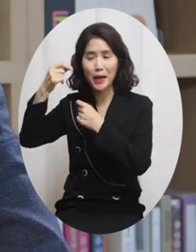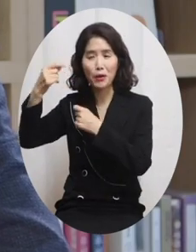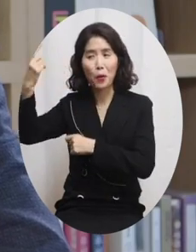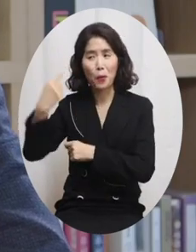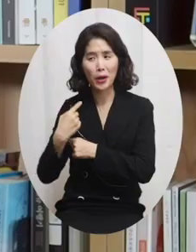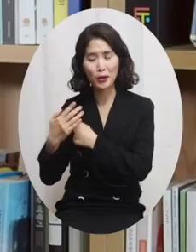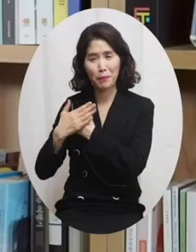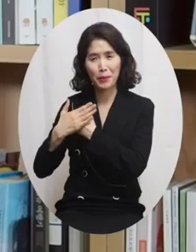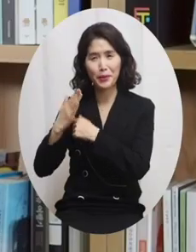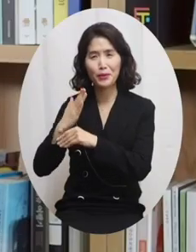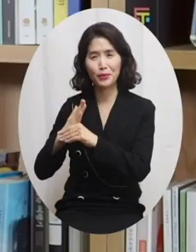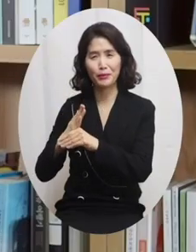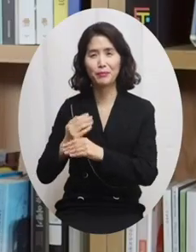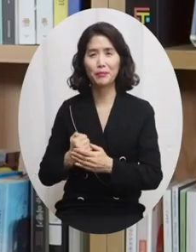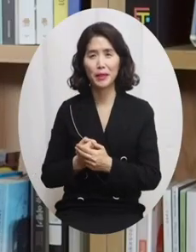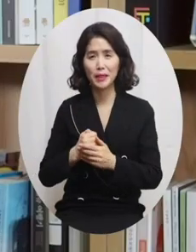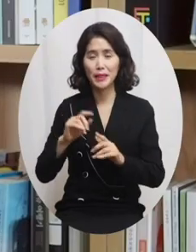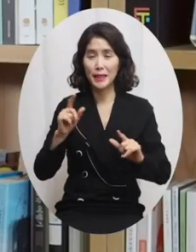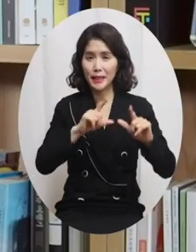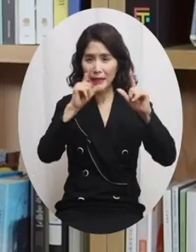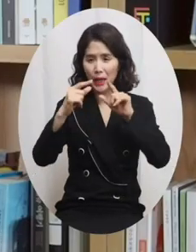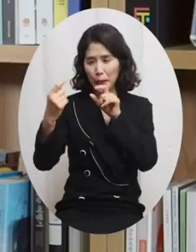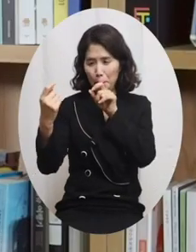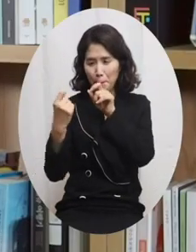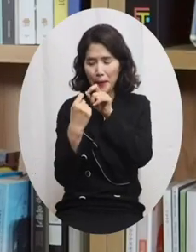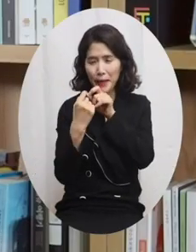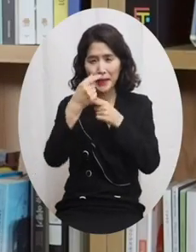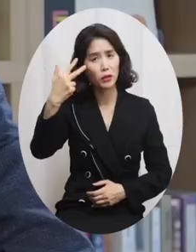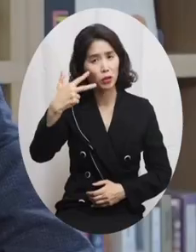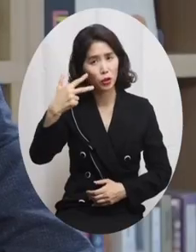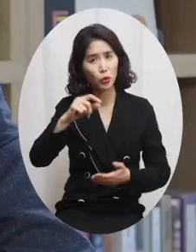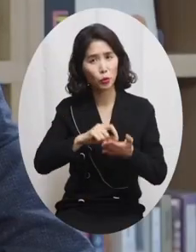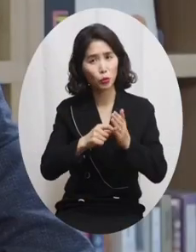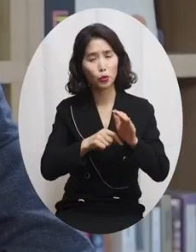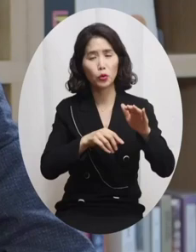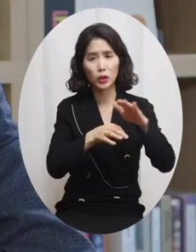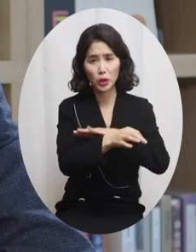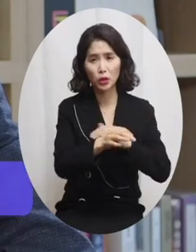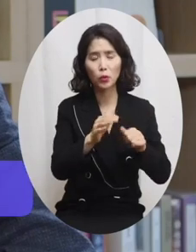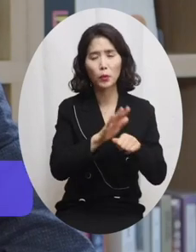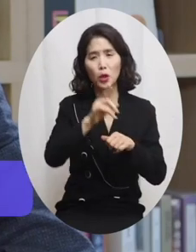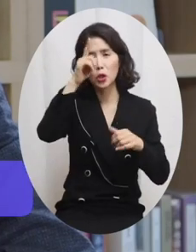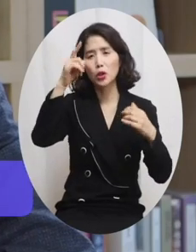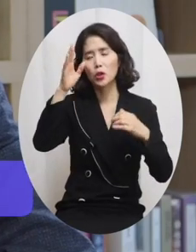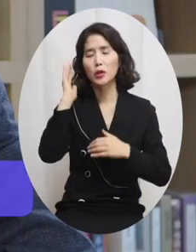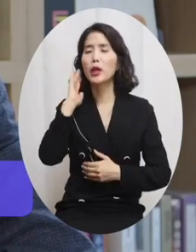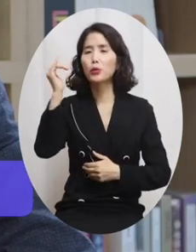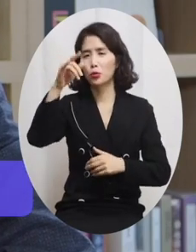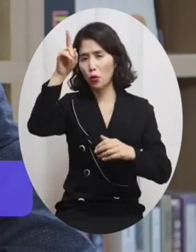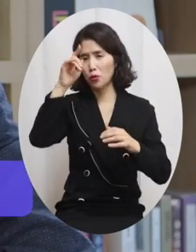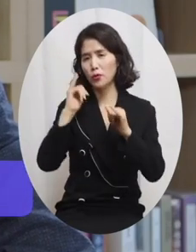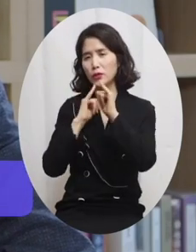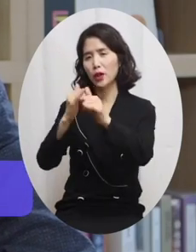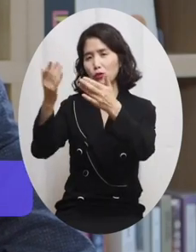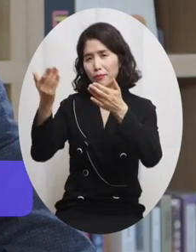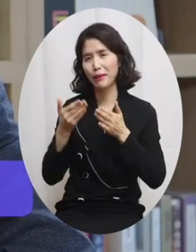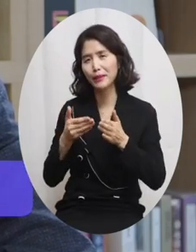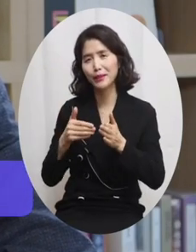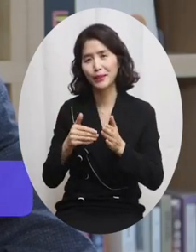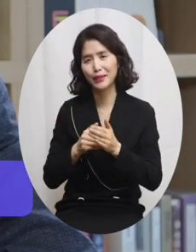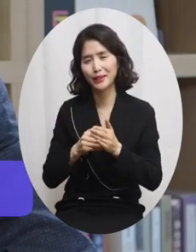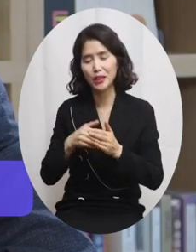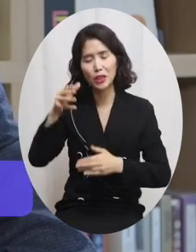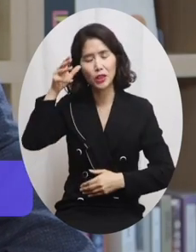편의를 봐주는 거죠. 예, 그래서 생활 밀착형 복지신 것 같은데 대통령상도 받고 예. 그리고